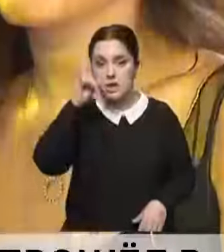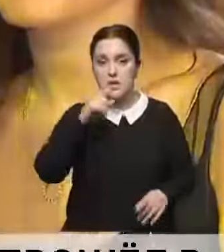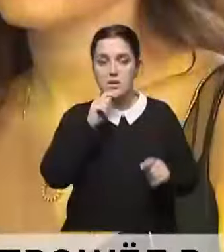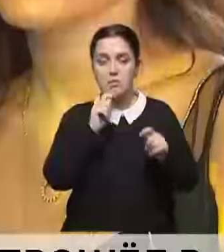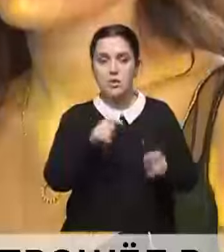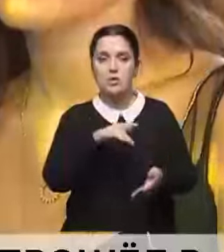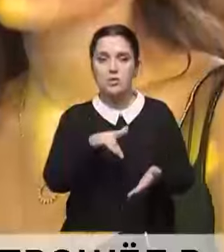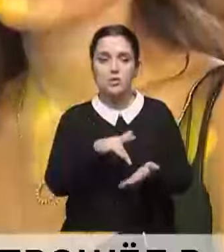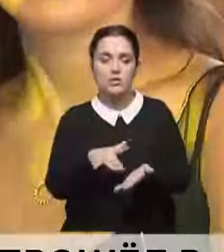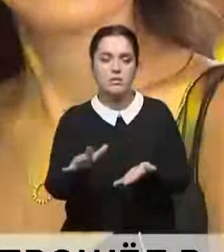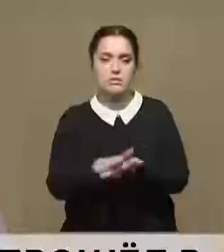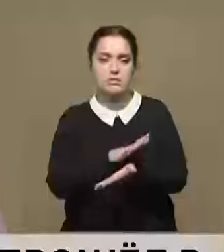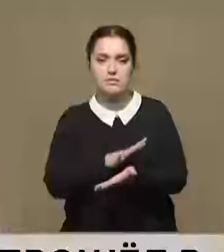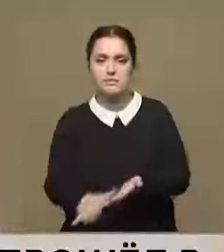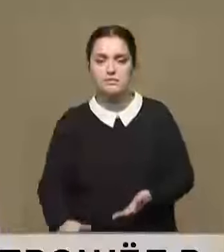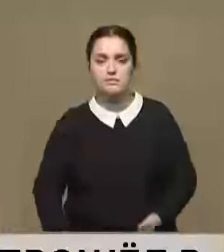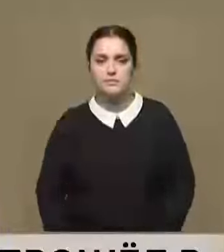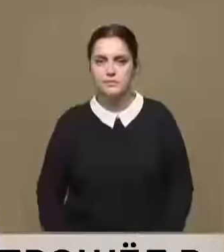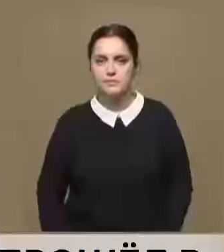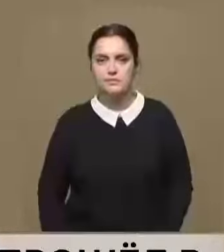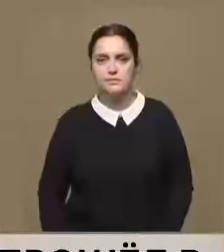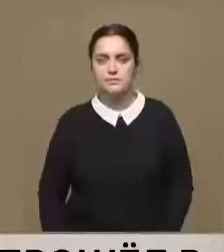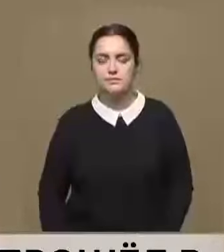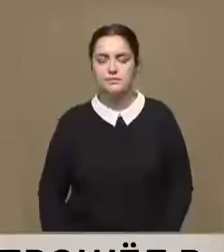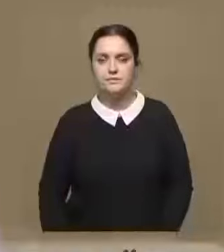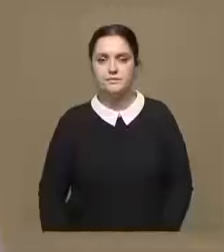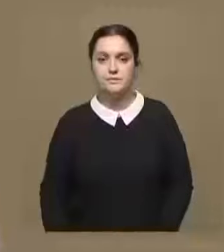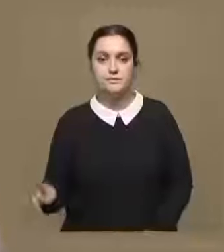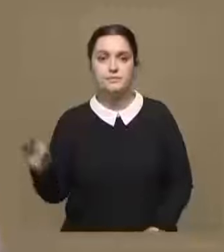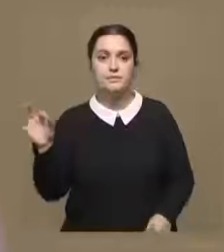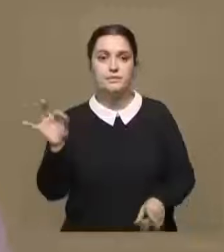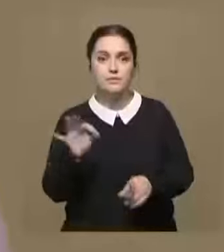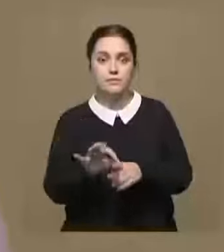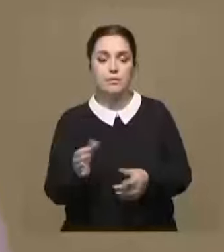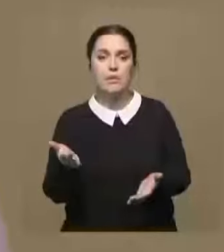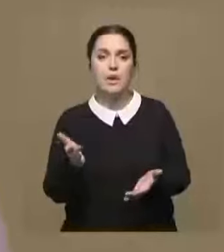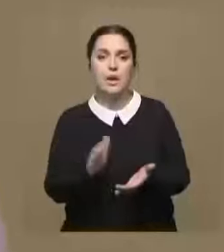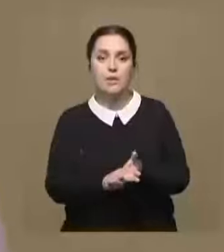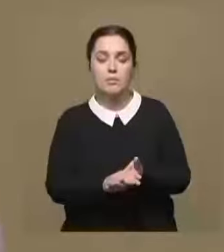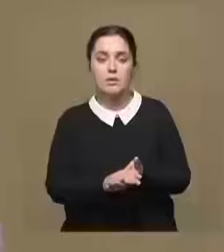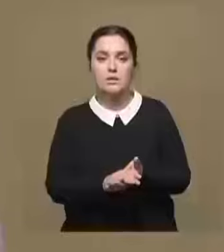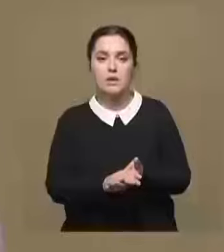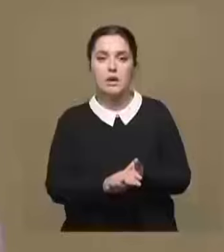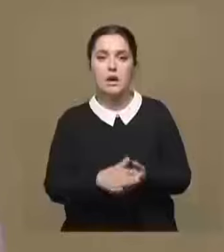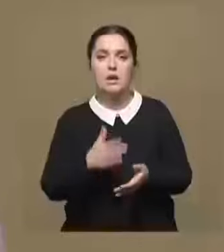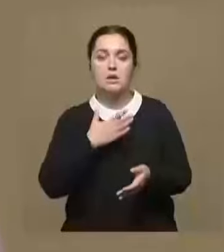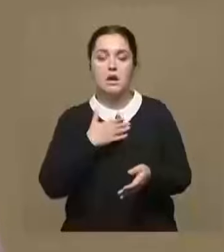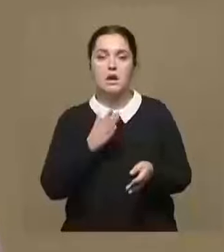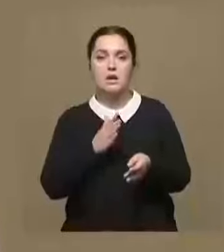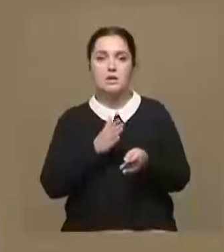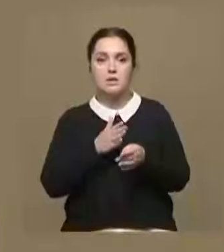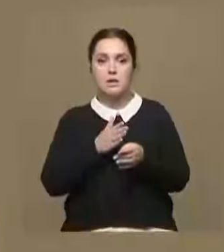на безвозмездной основе. Целью данного мероприятия является познакомить наших гостей